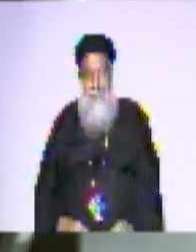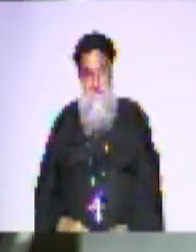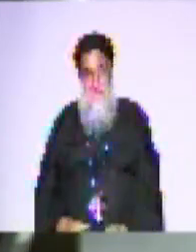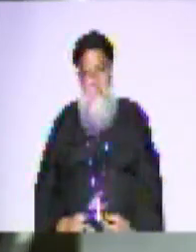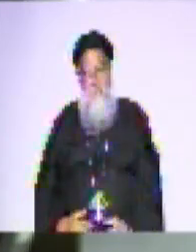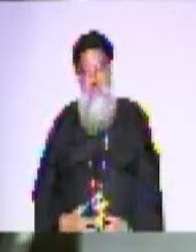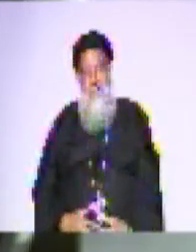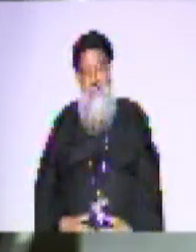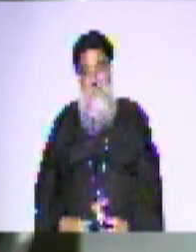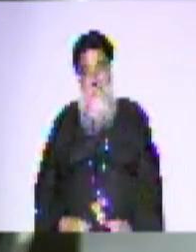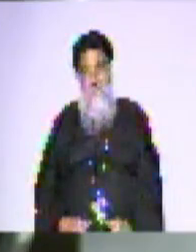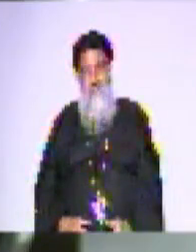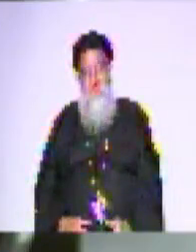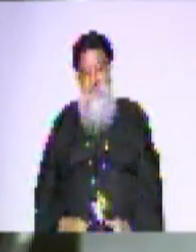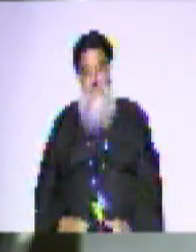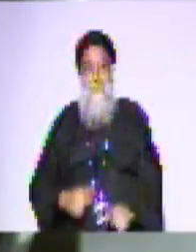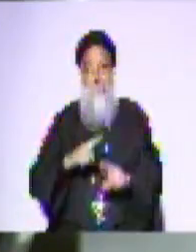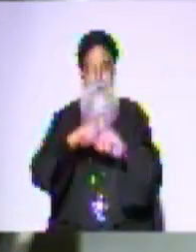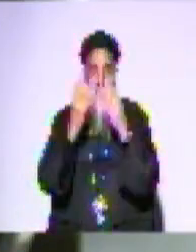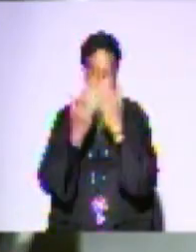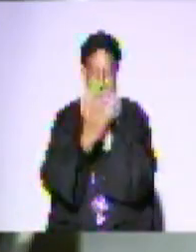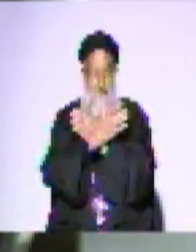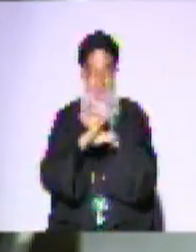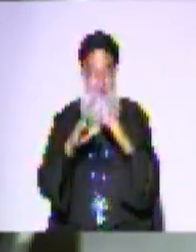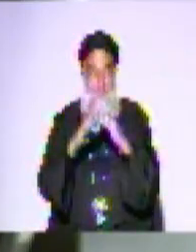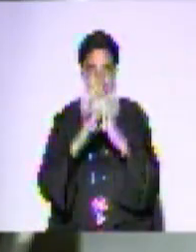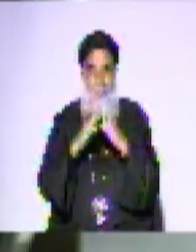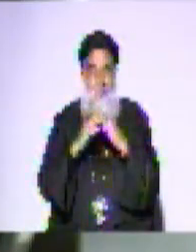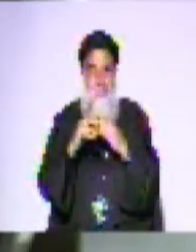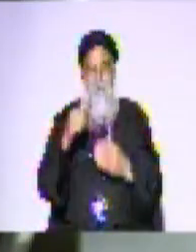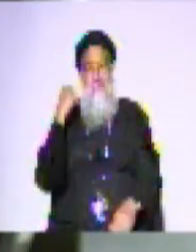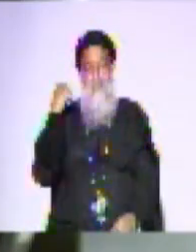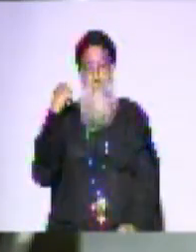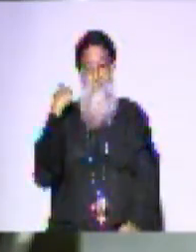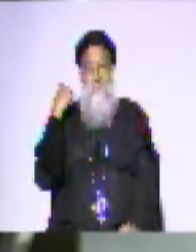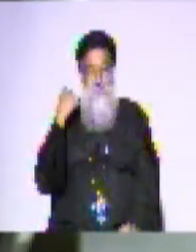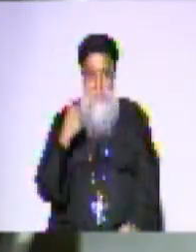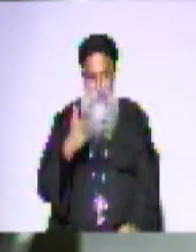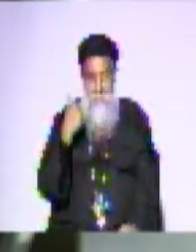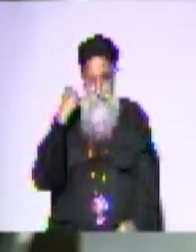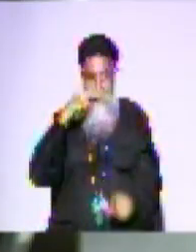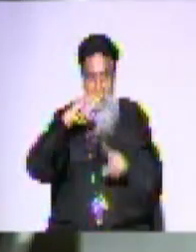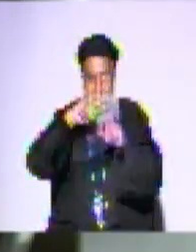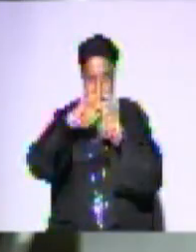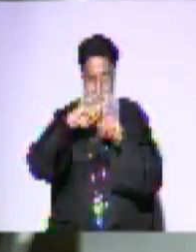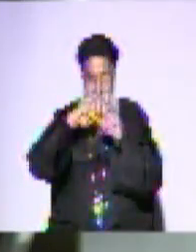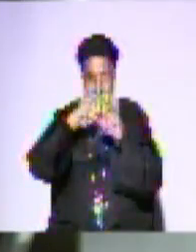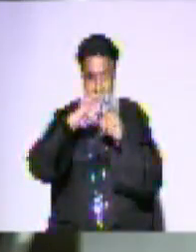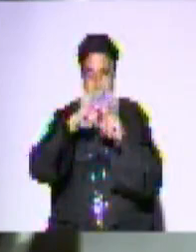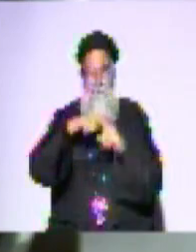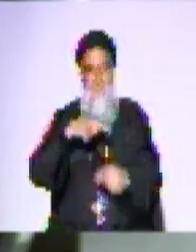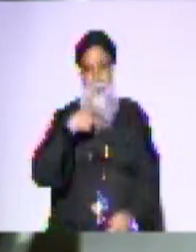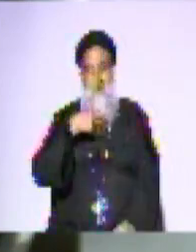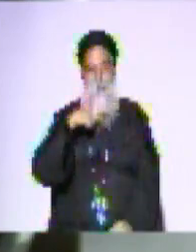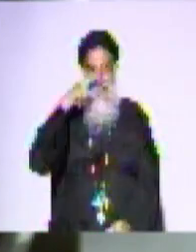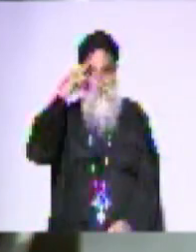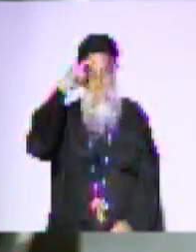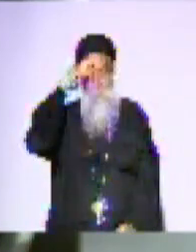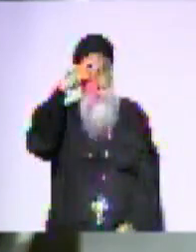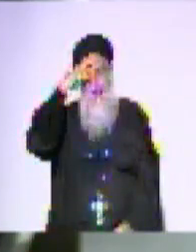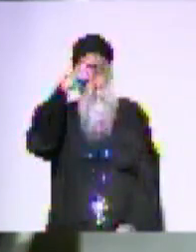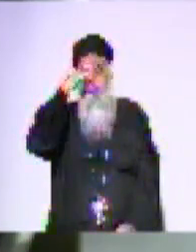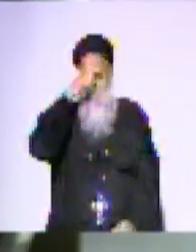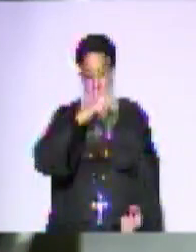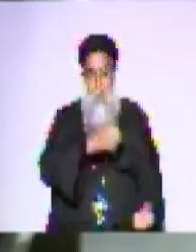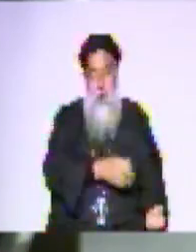الفداء، ما كانش في اي ميته اخرى؟ الصليب كان لعنه. وشكرا لسيدنا. الصليب كان لعنه عشان يشيل